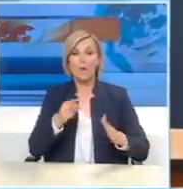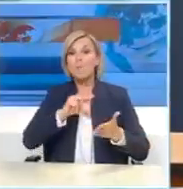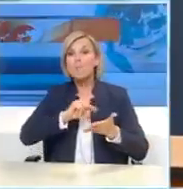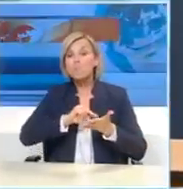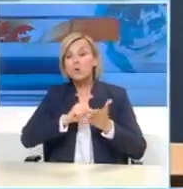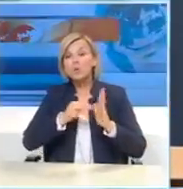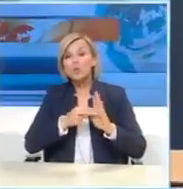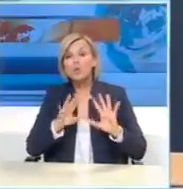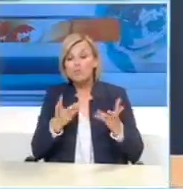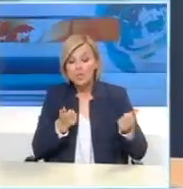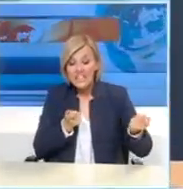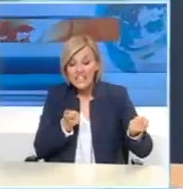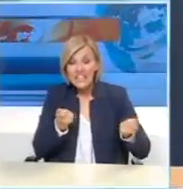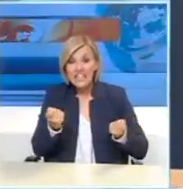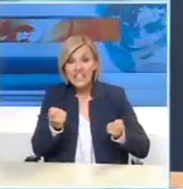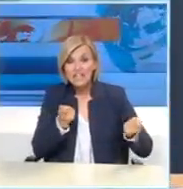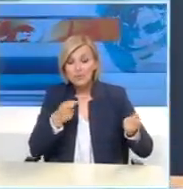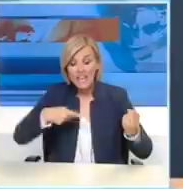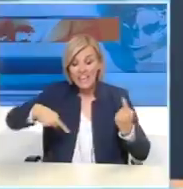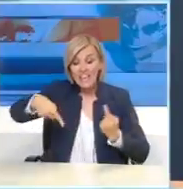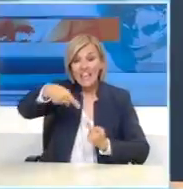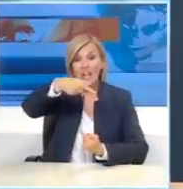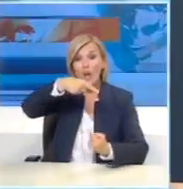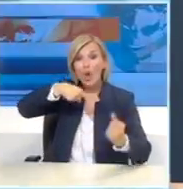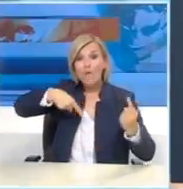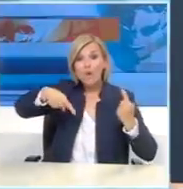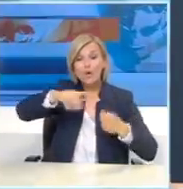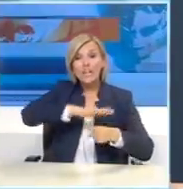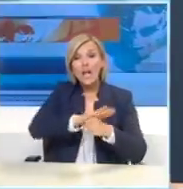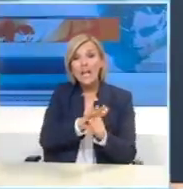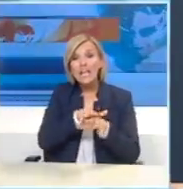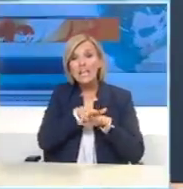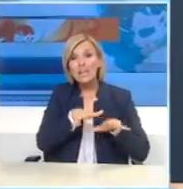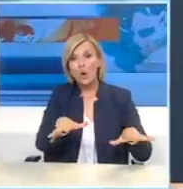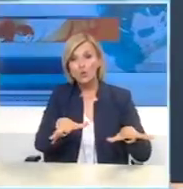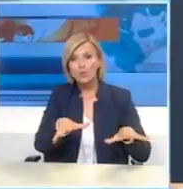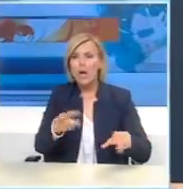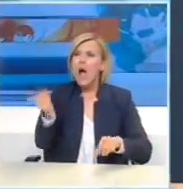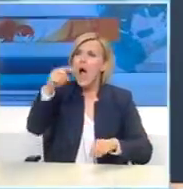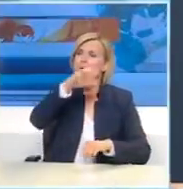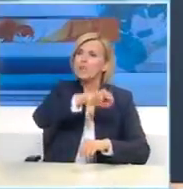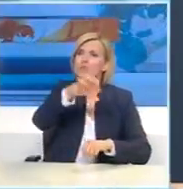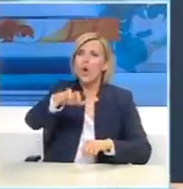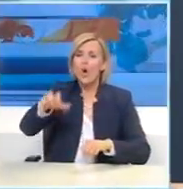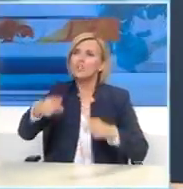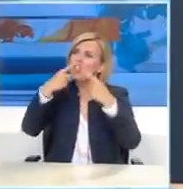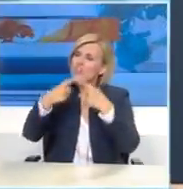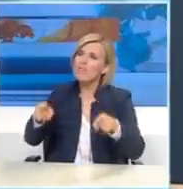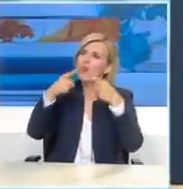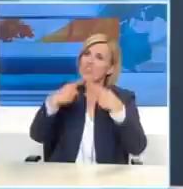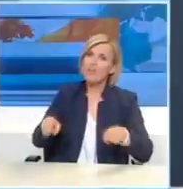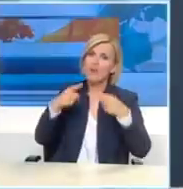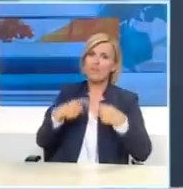κανείς χειρίζεται το θέμα της παγκόσμιας κυκλοφορίας του ιού, γιατί υπάρχουν διαφορές από χώρα σε χώρα και κάποιες χώρες έχει κυκλοφορήσει